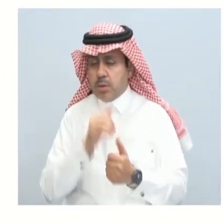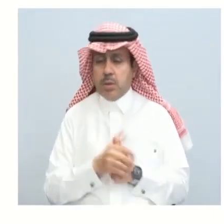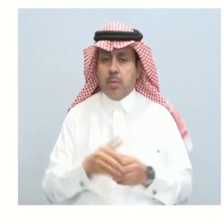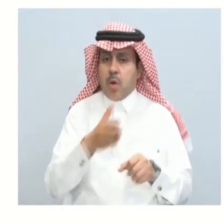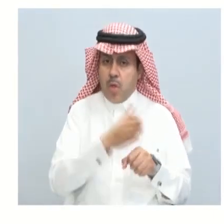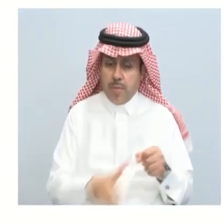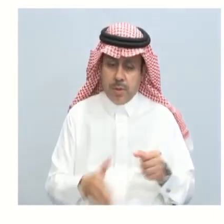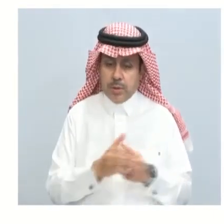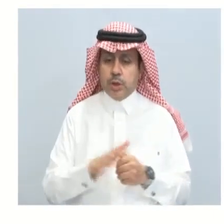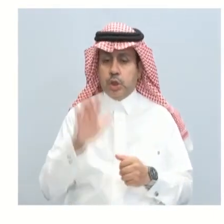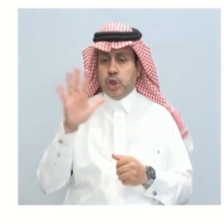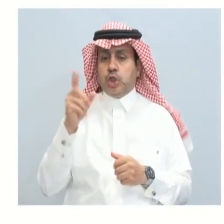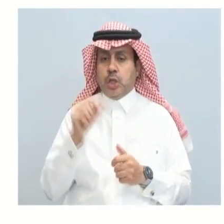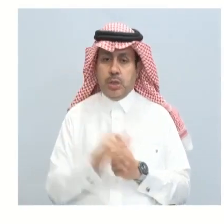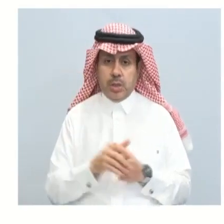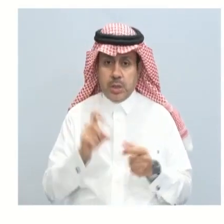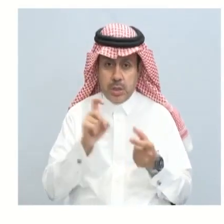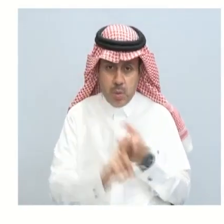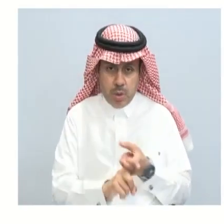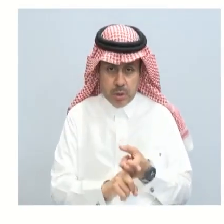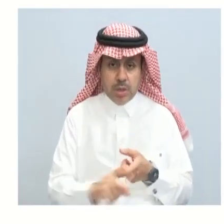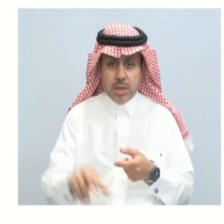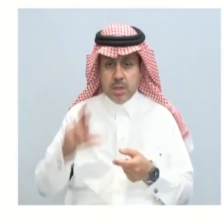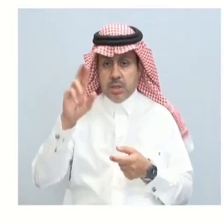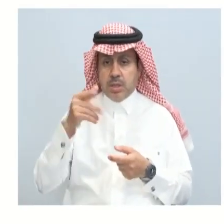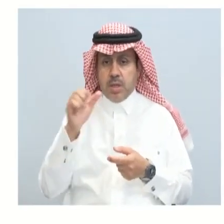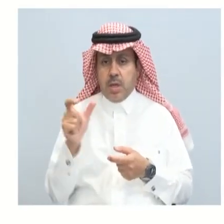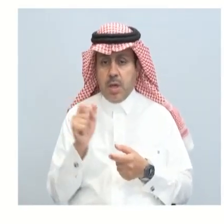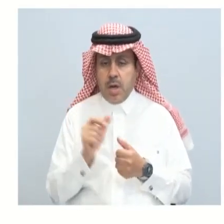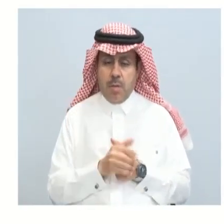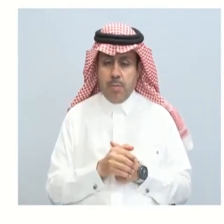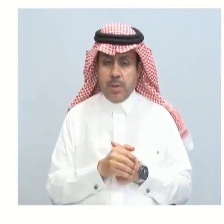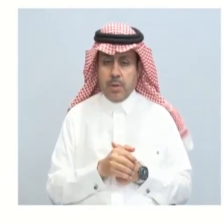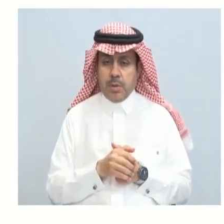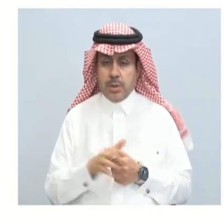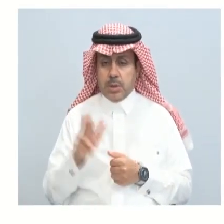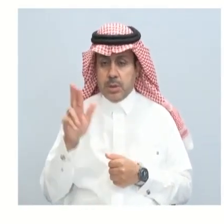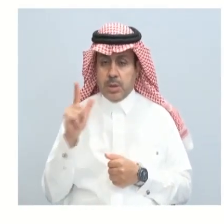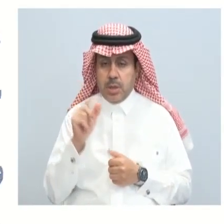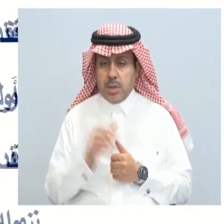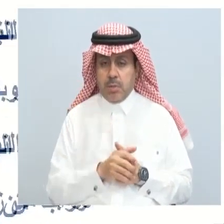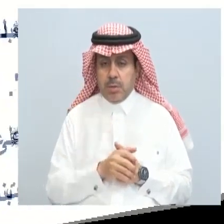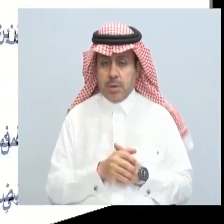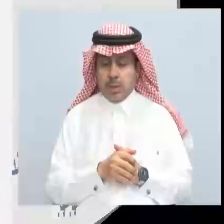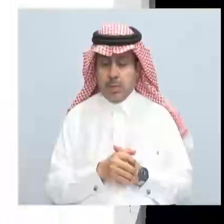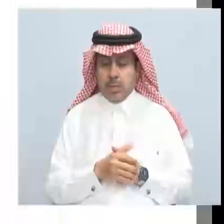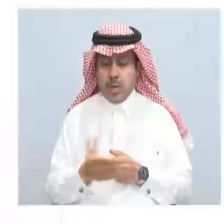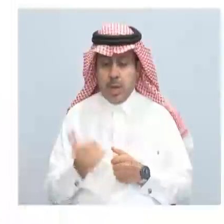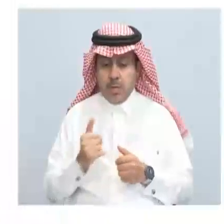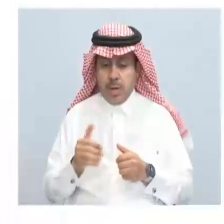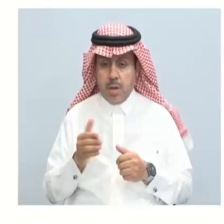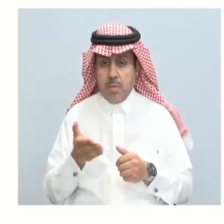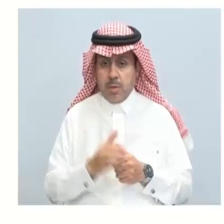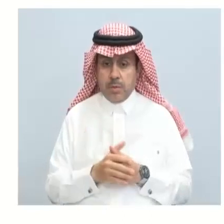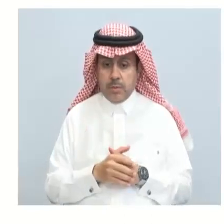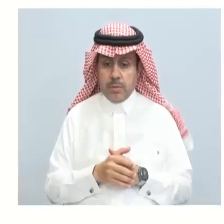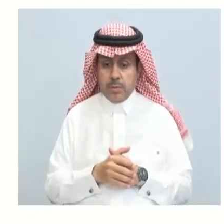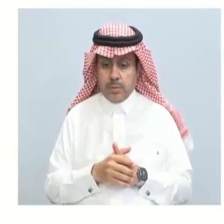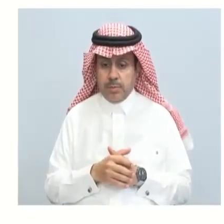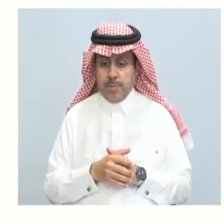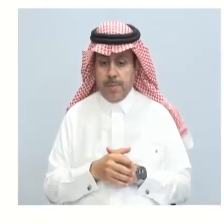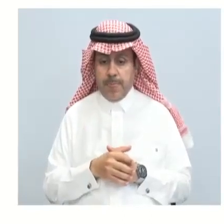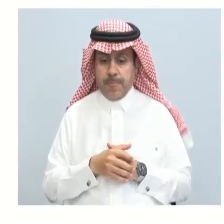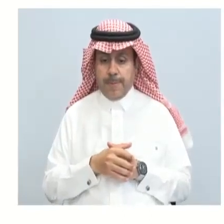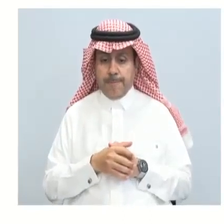عند زواجه من زينب بنت جحش رضي الله عنها اذا امر به وفعله هنا